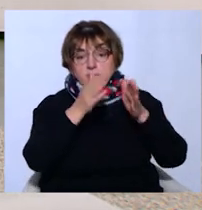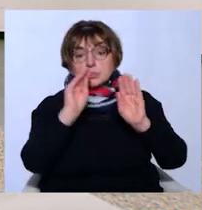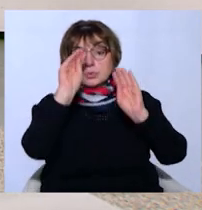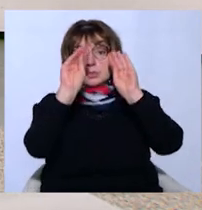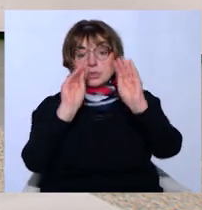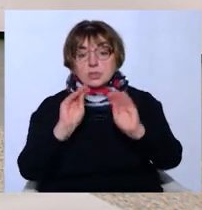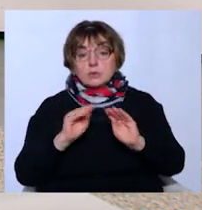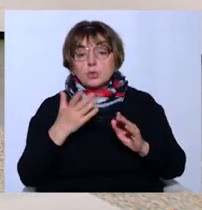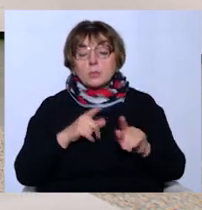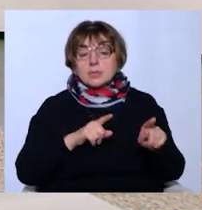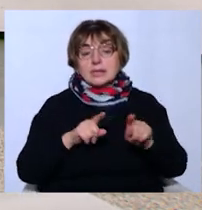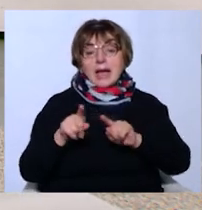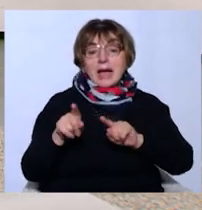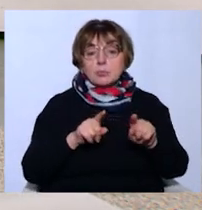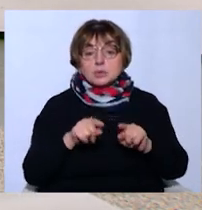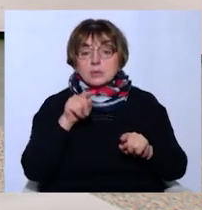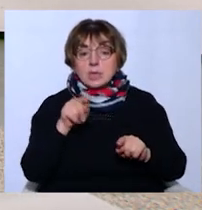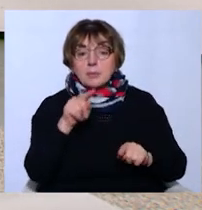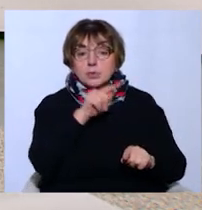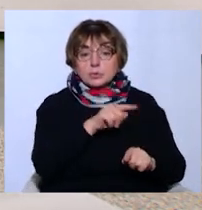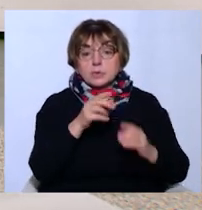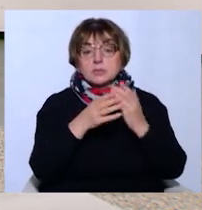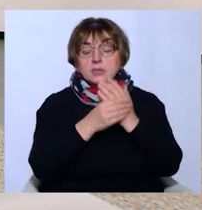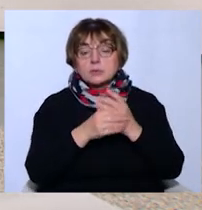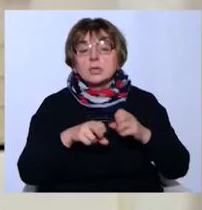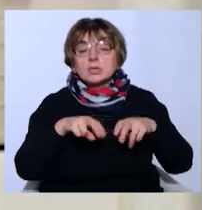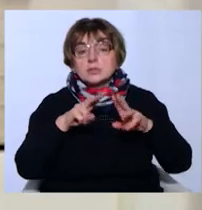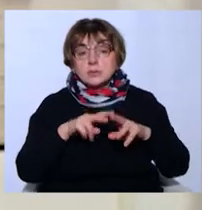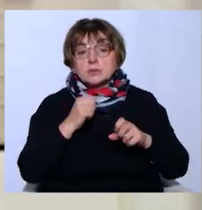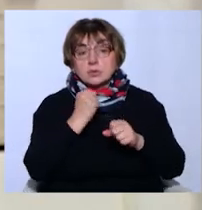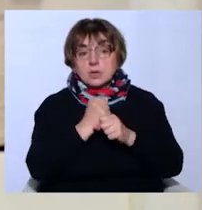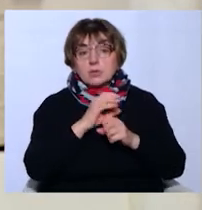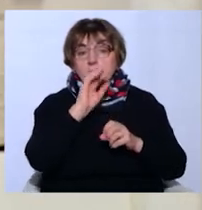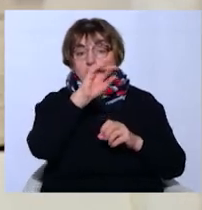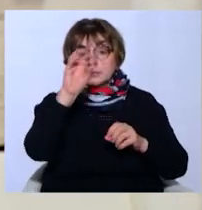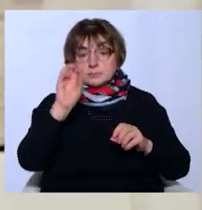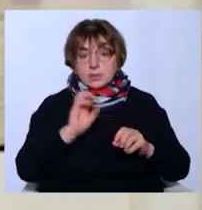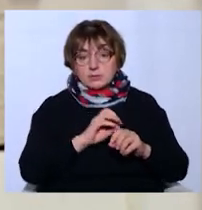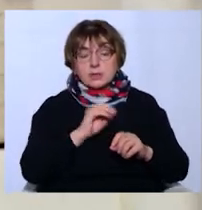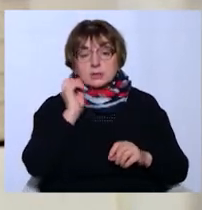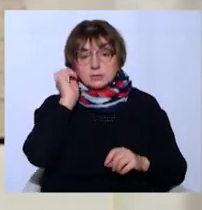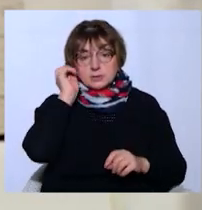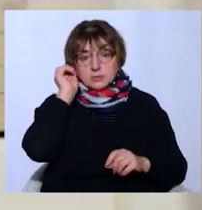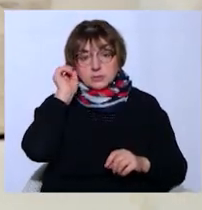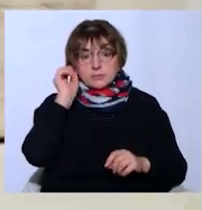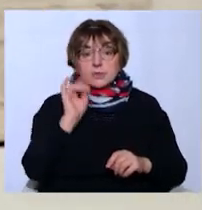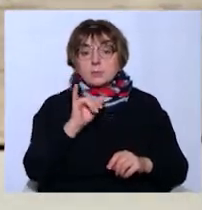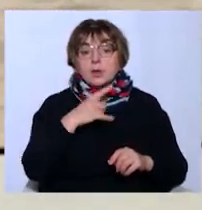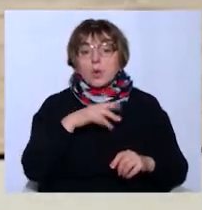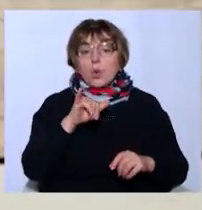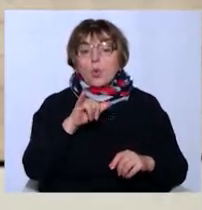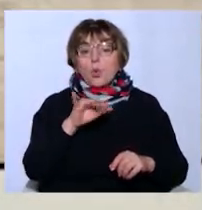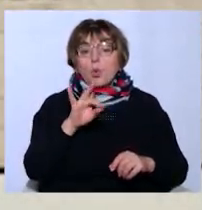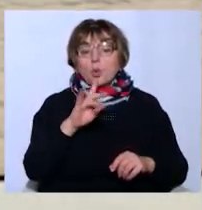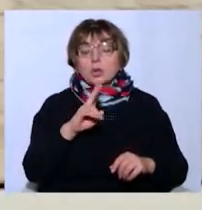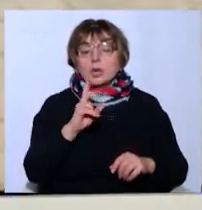რაც ამოძრავებს ამა თუ იმ სხეულს. მაგნიტებით მოვათავსებთ იმ სვეტში. აი მაგალითად, ურიკა.